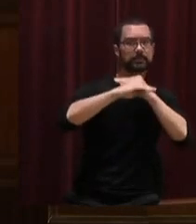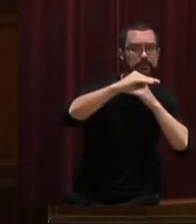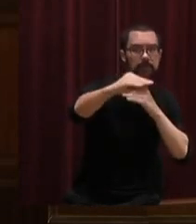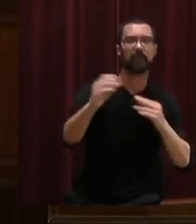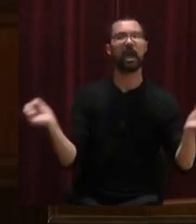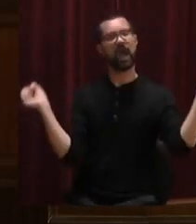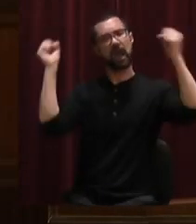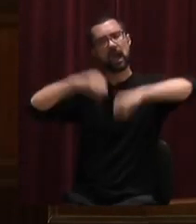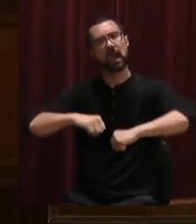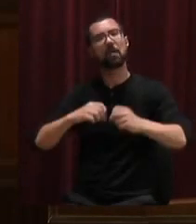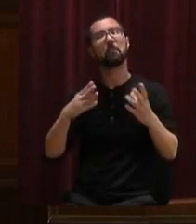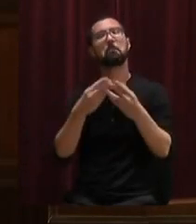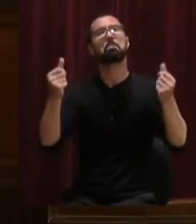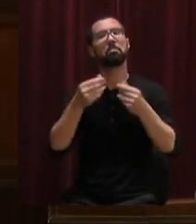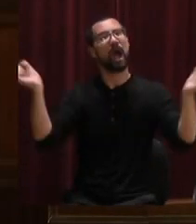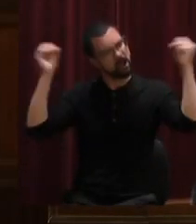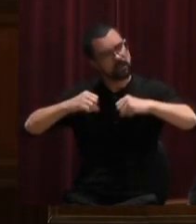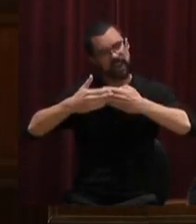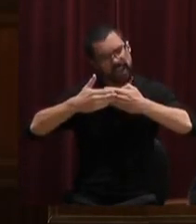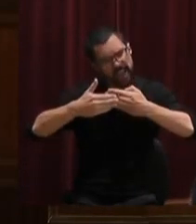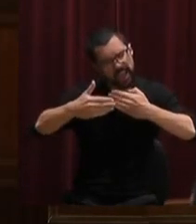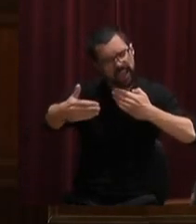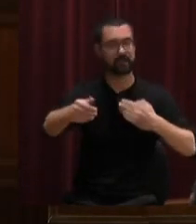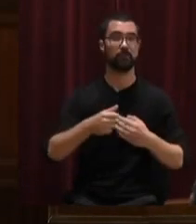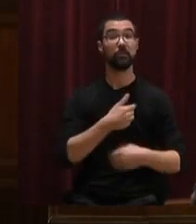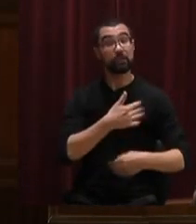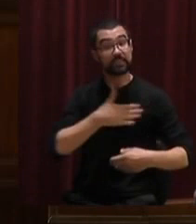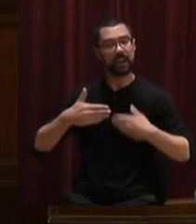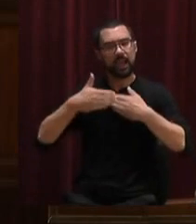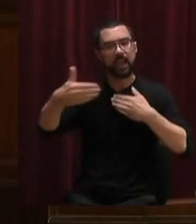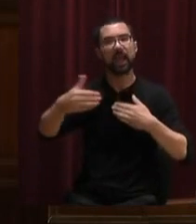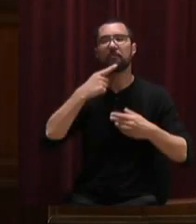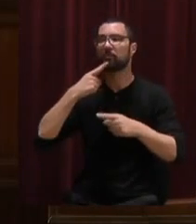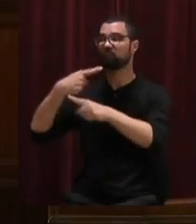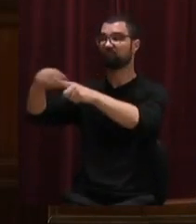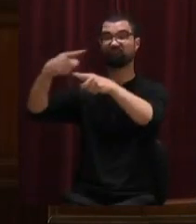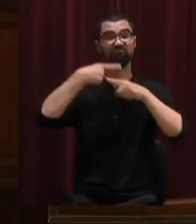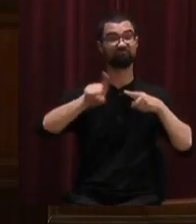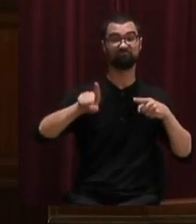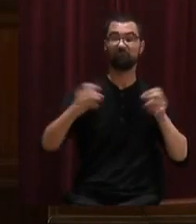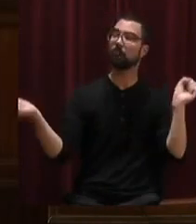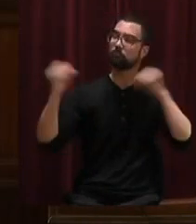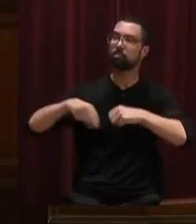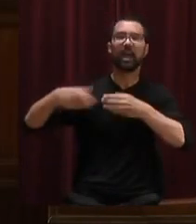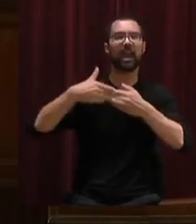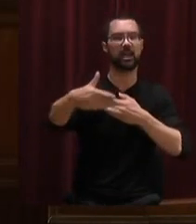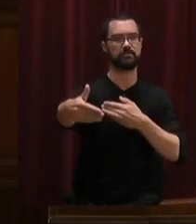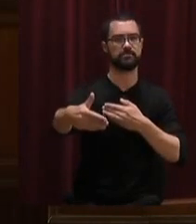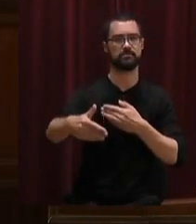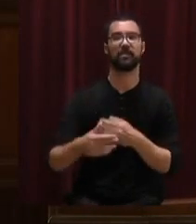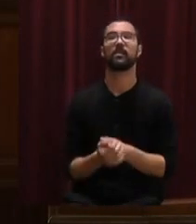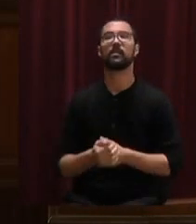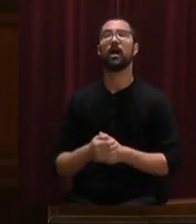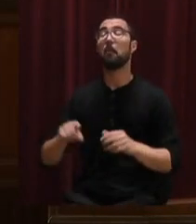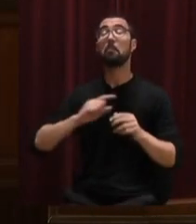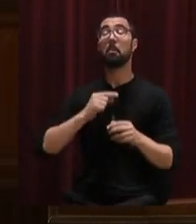més amplis que mai, perquè els únics acords que duren són els que s'assoleixen entre diferents. L'estabilitat no es troba en la majoria